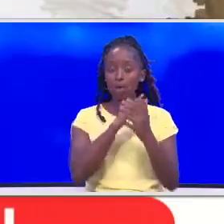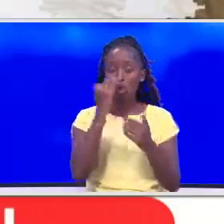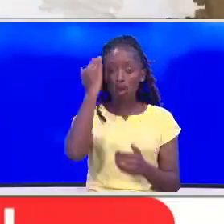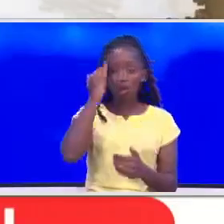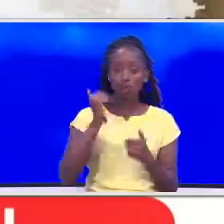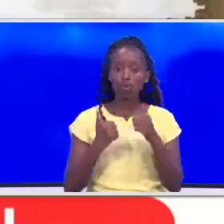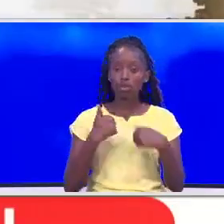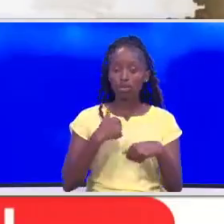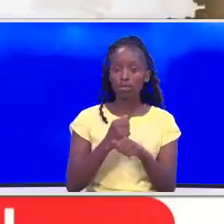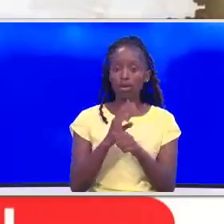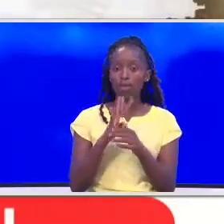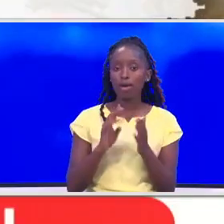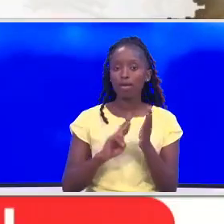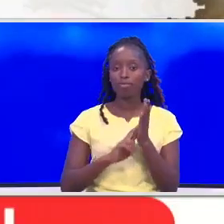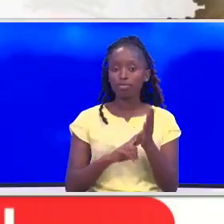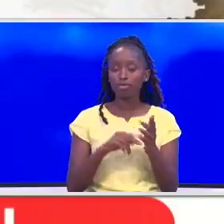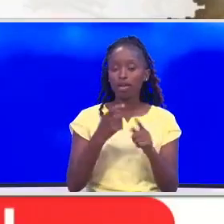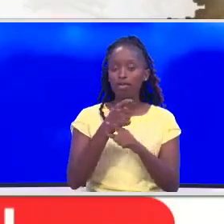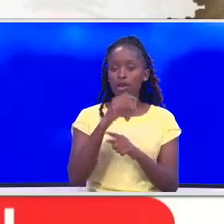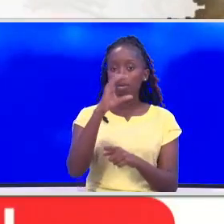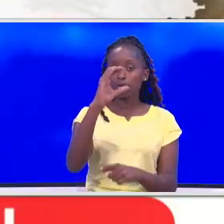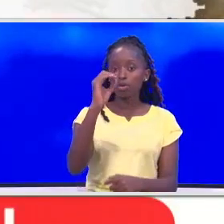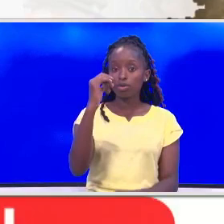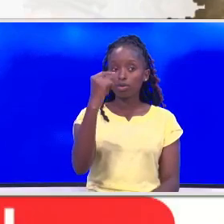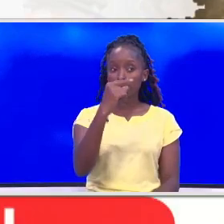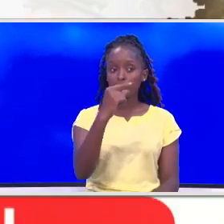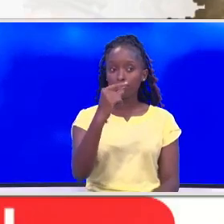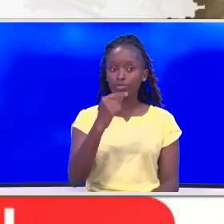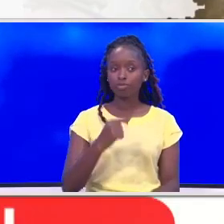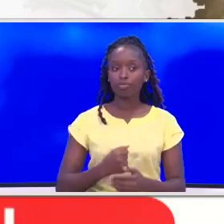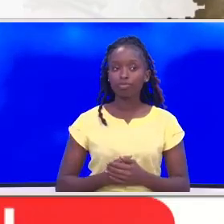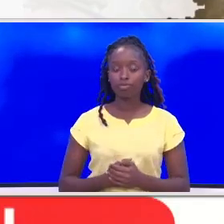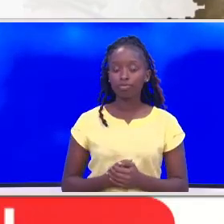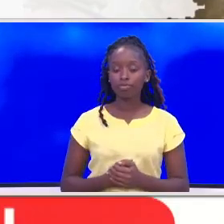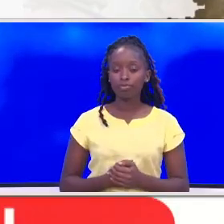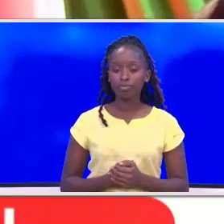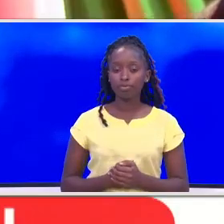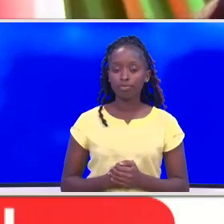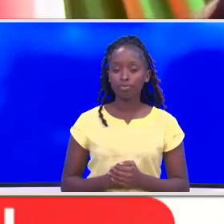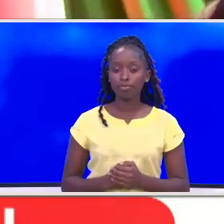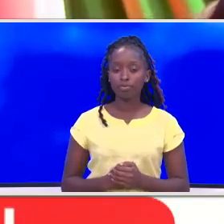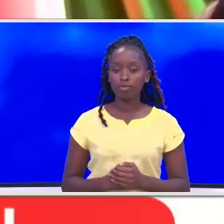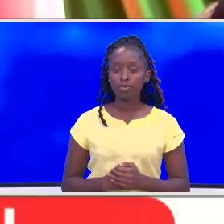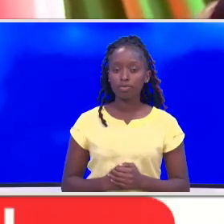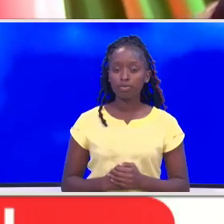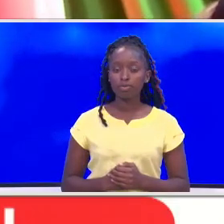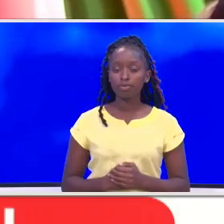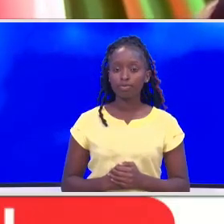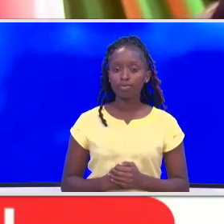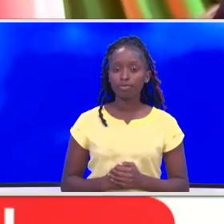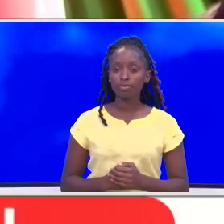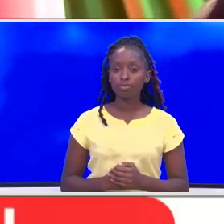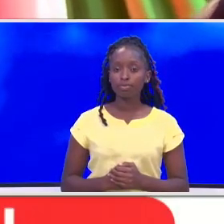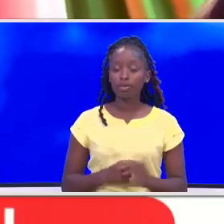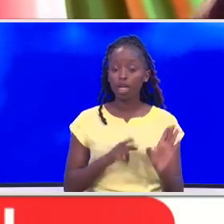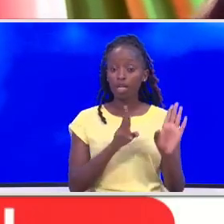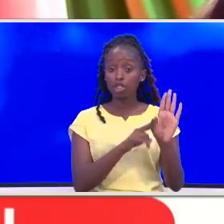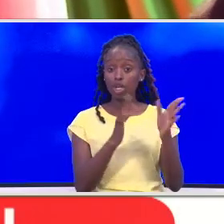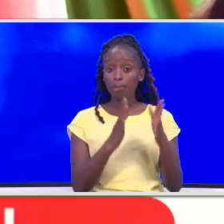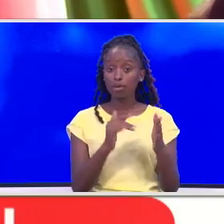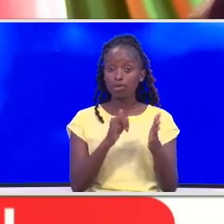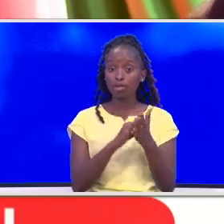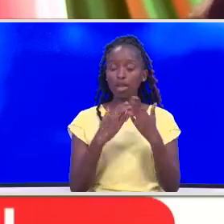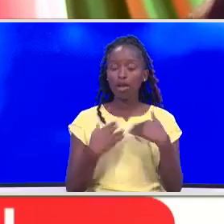nawaki kutoka cog cra na hazina ya kita kul na mwenye wa baraza la